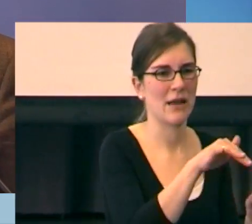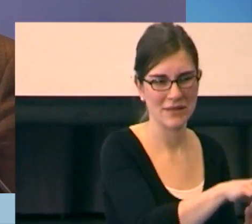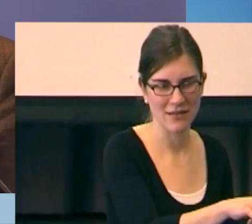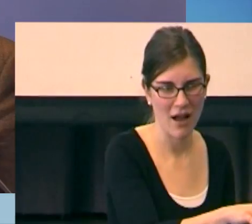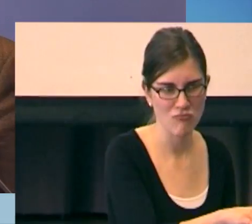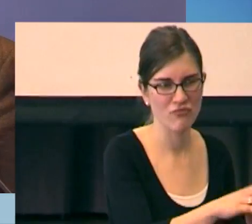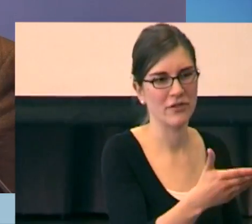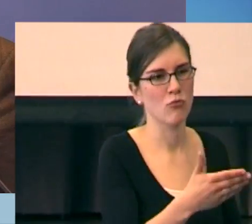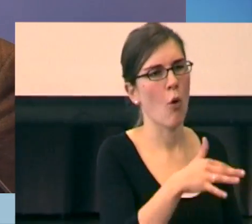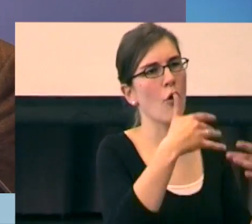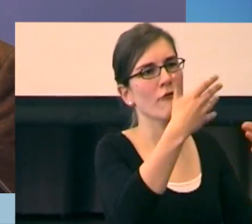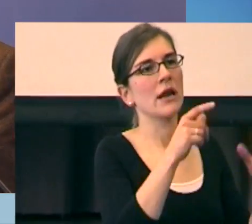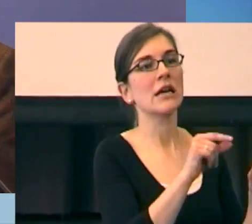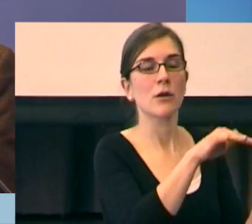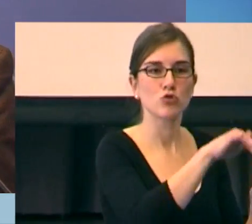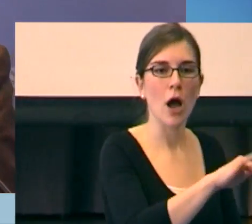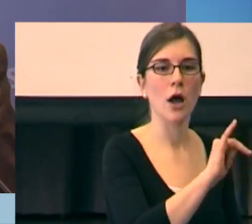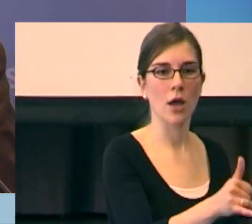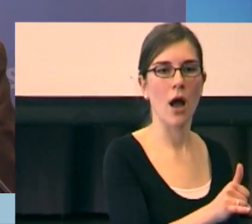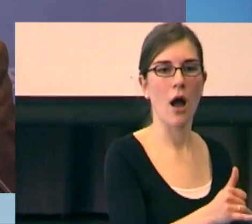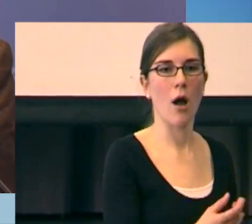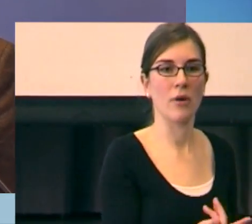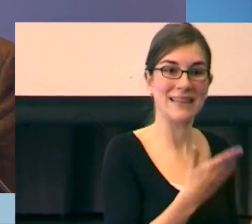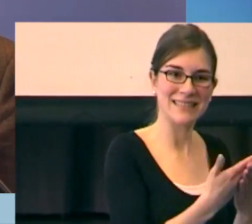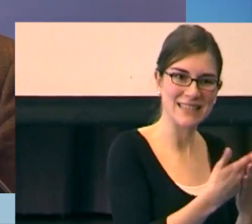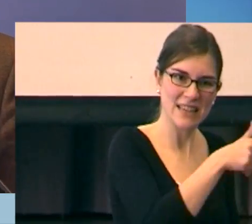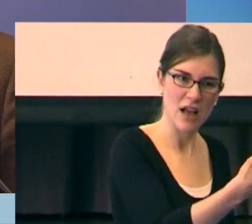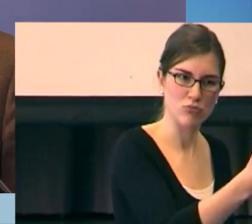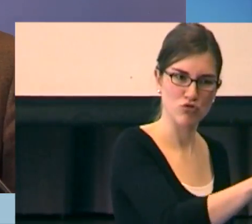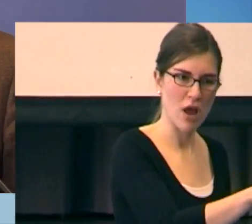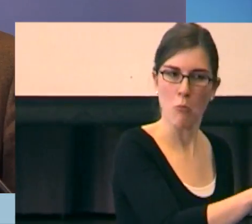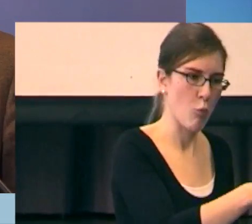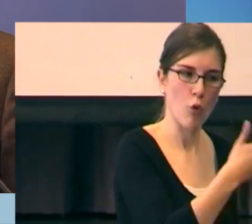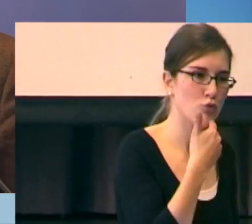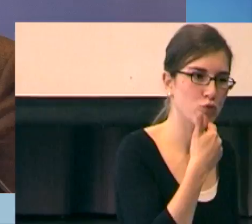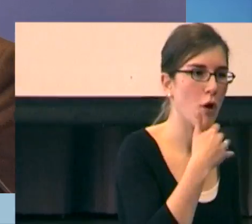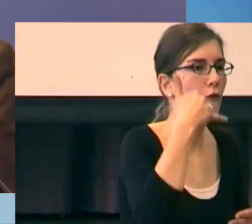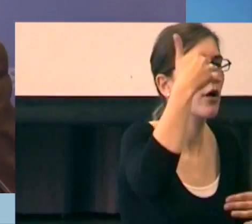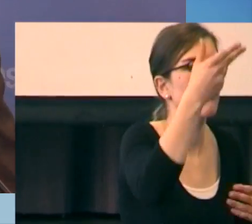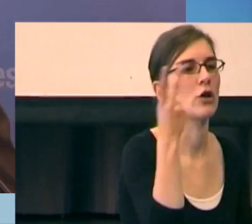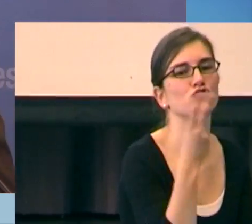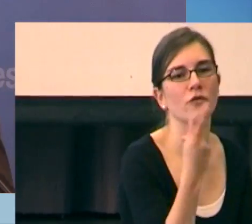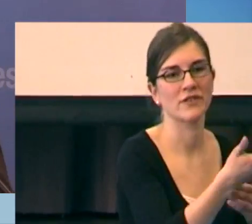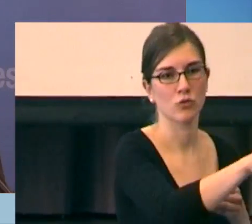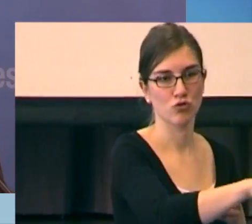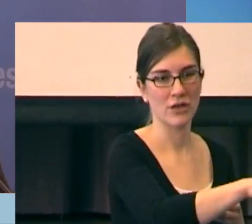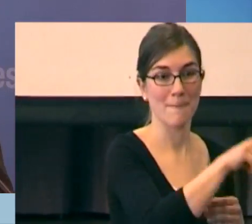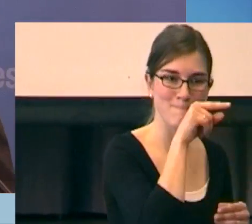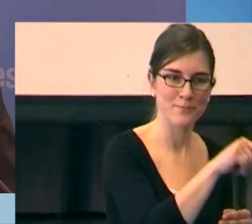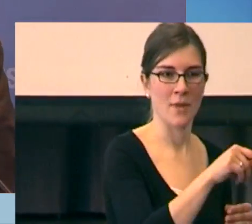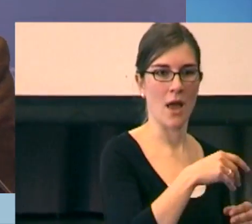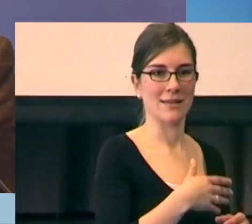Haustierkrebse, die wahrscheinlich überhaupt keine Therapie brauchen. Und wir haben auf der anderen Seite die